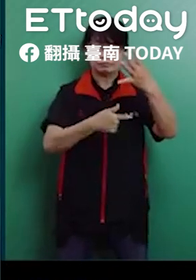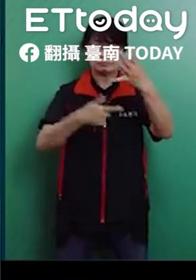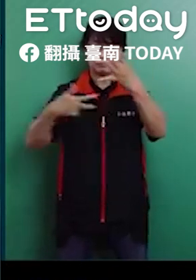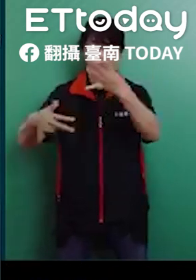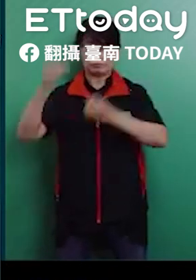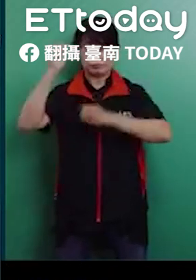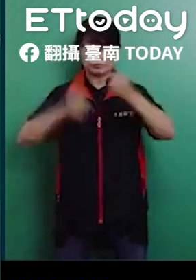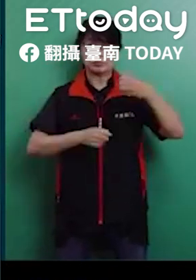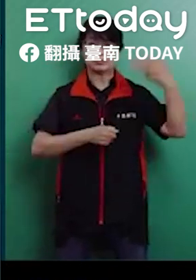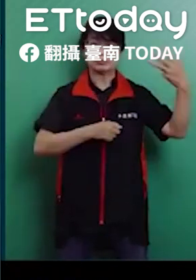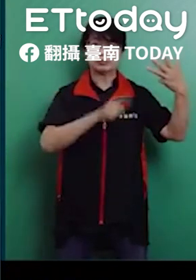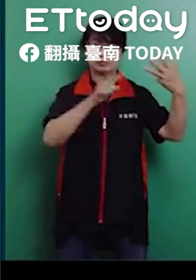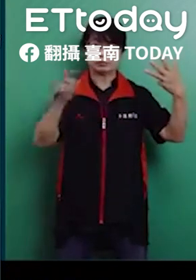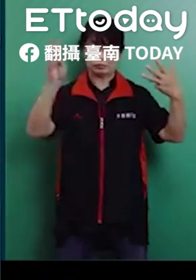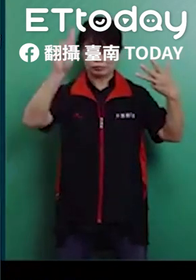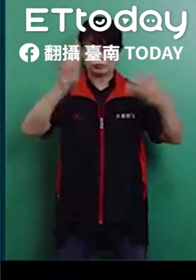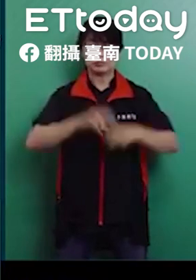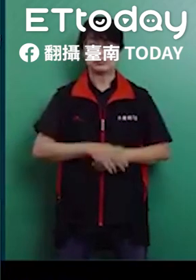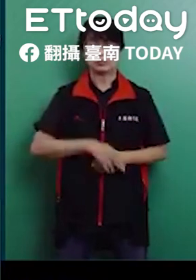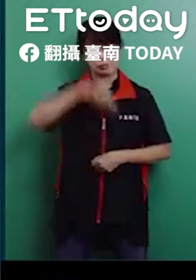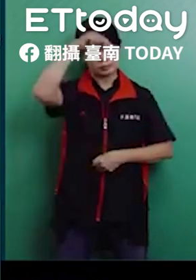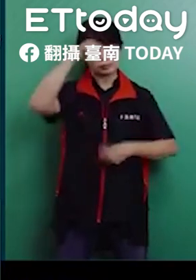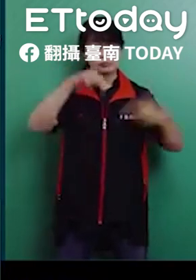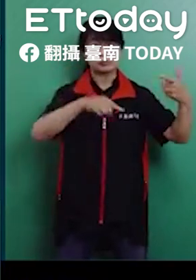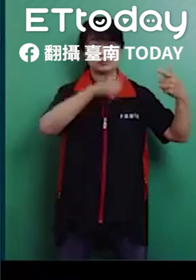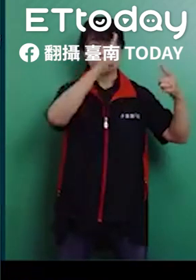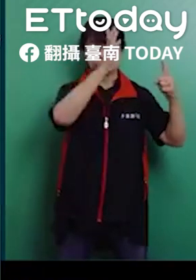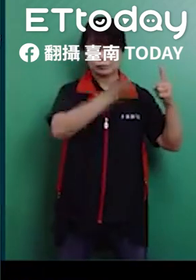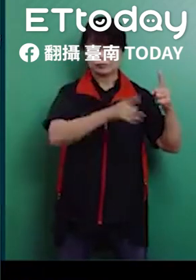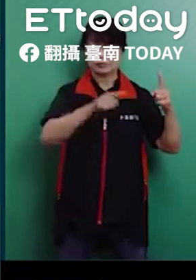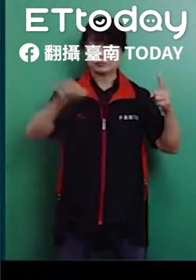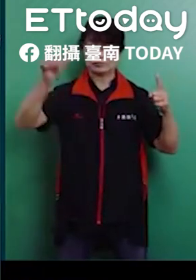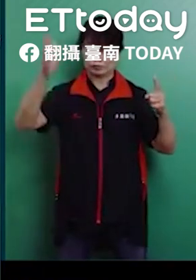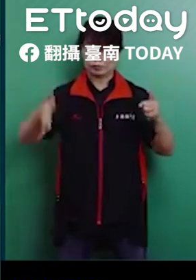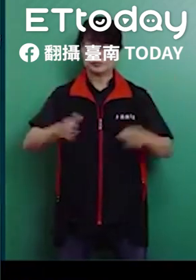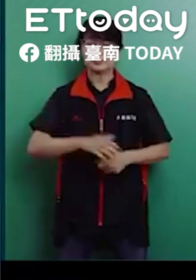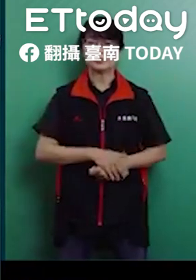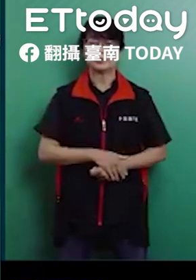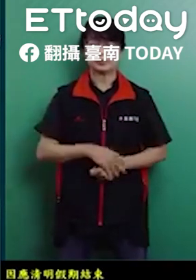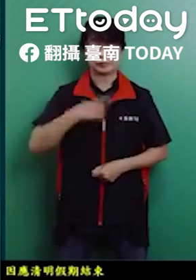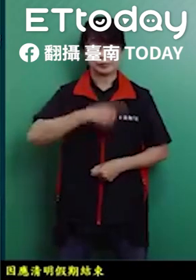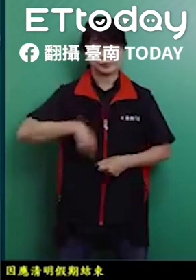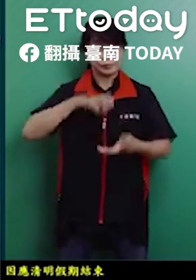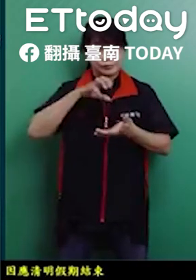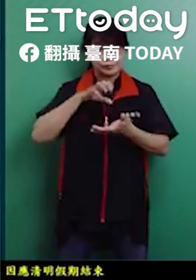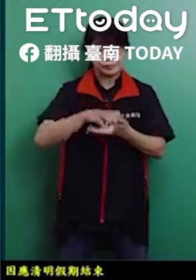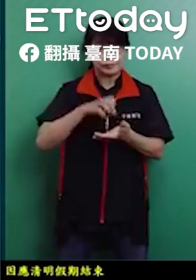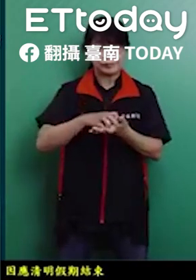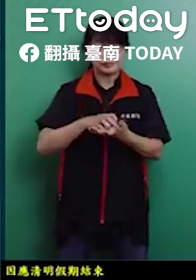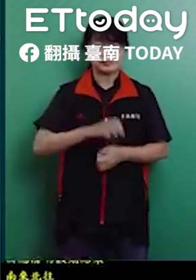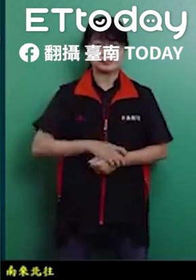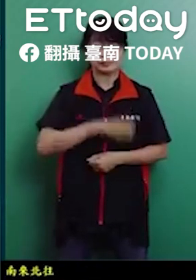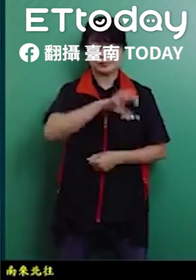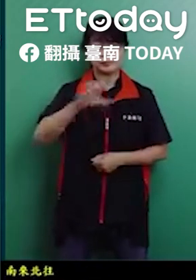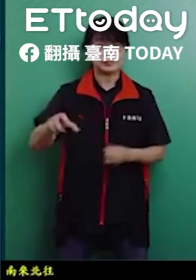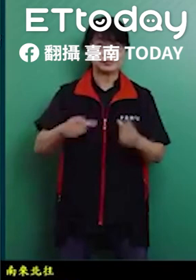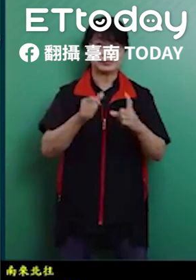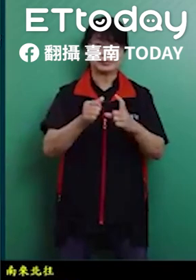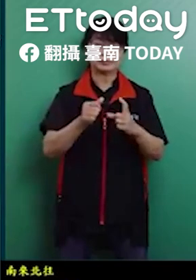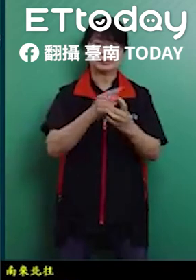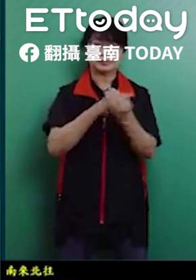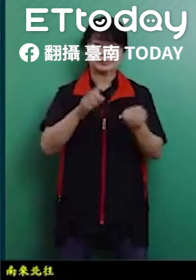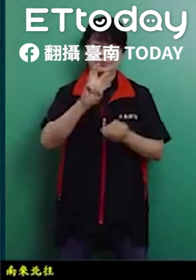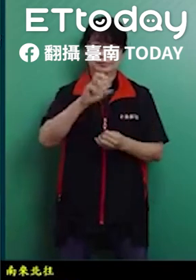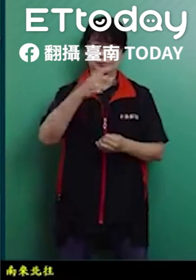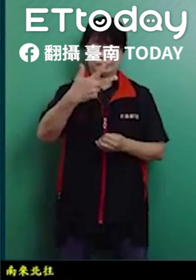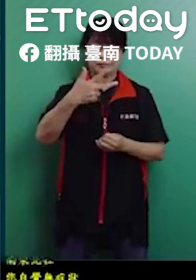4月7号早上8点到12点，下午1点半到5点半，持身份证到37区卫生所领取